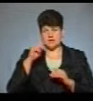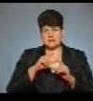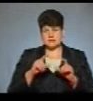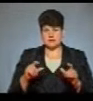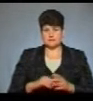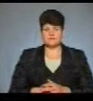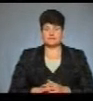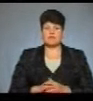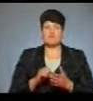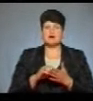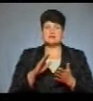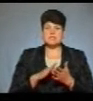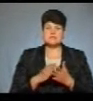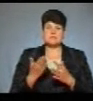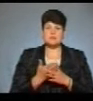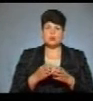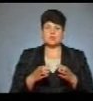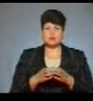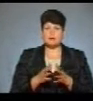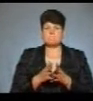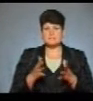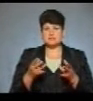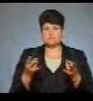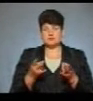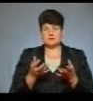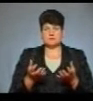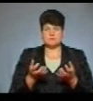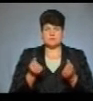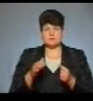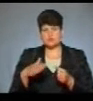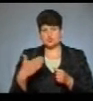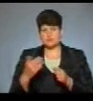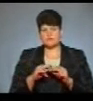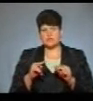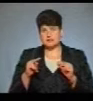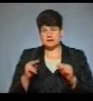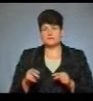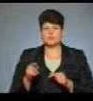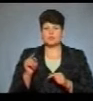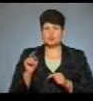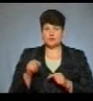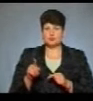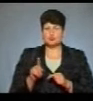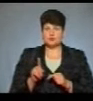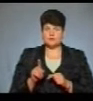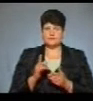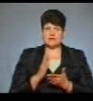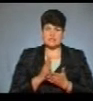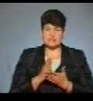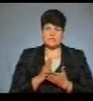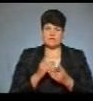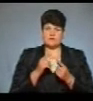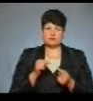В реєстрації пільгової категорії більше потрібно підтримки зі сторони викладачів через те, що є